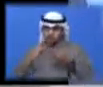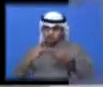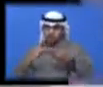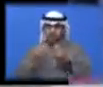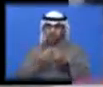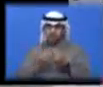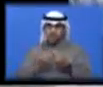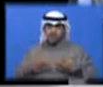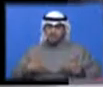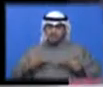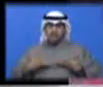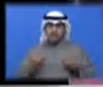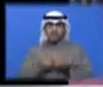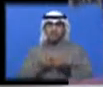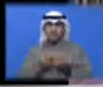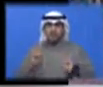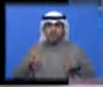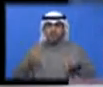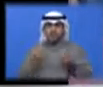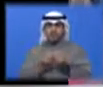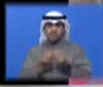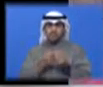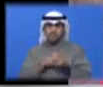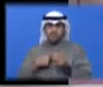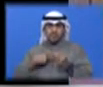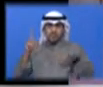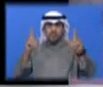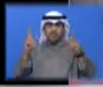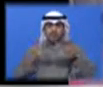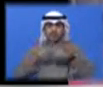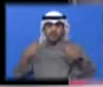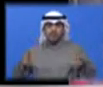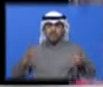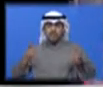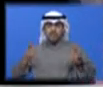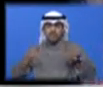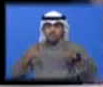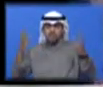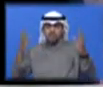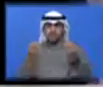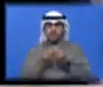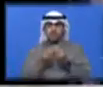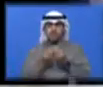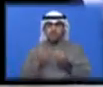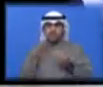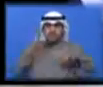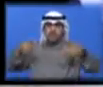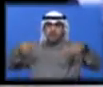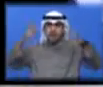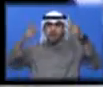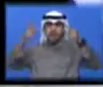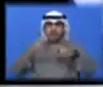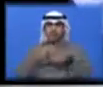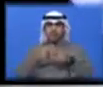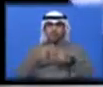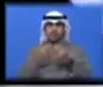43، أقامت وزارة الإعلام احتفالية كبرى تحتضنها ساحة أبراج الكويت،